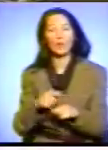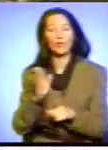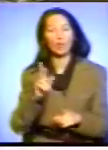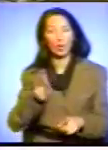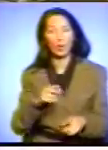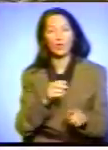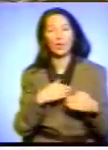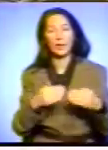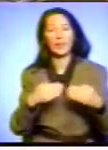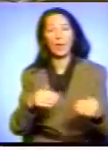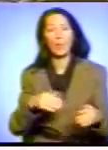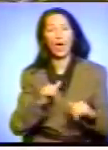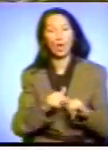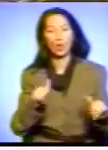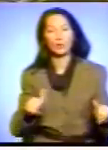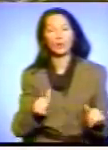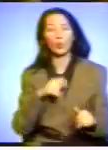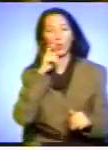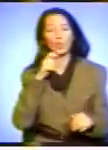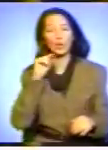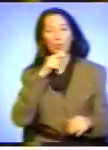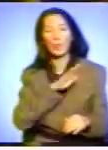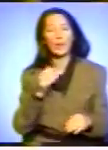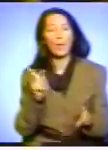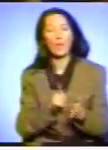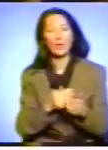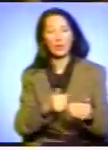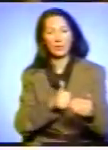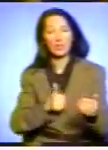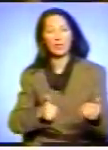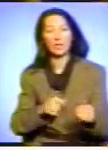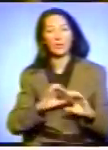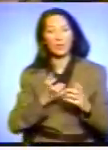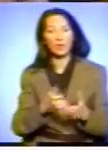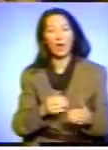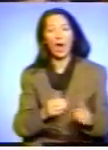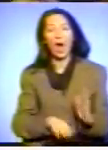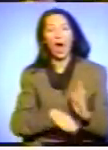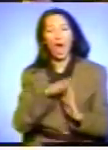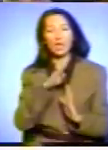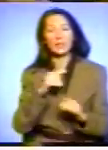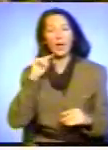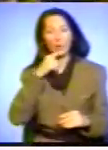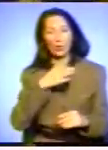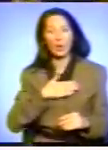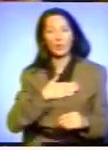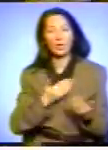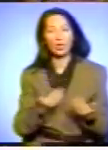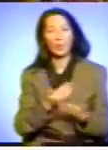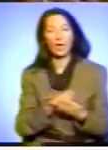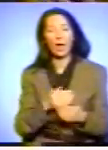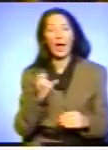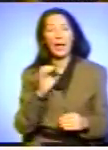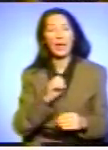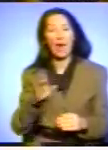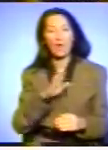української економіки не повинні відставати від світових. Рост економіки у нас должен быть, если в Европе там он